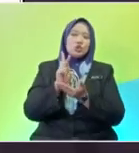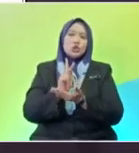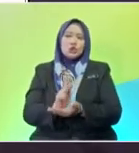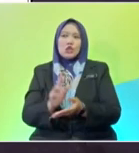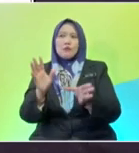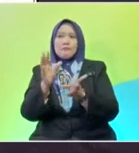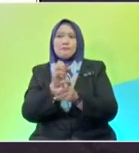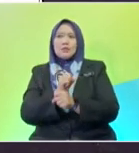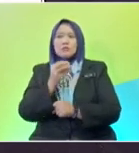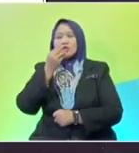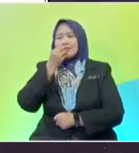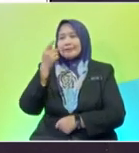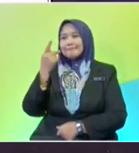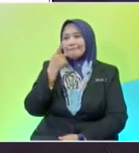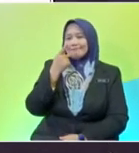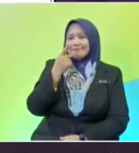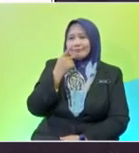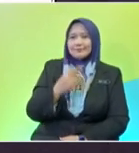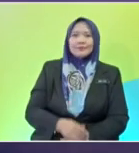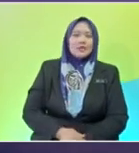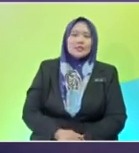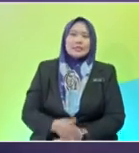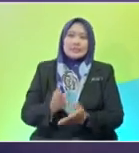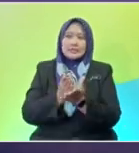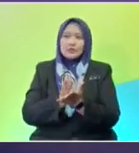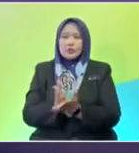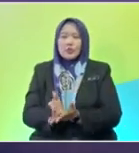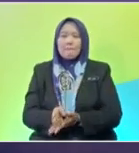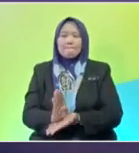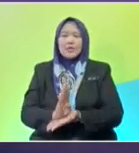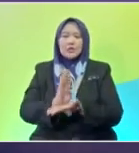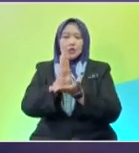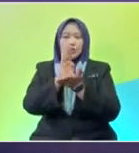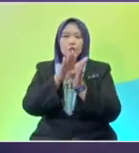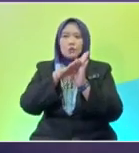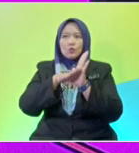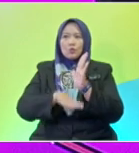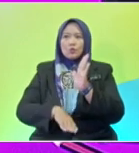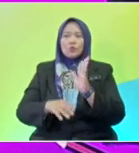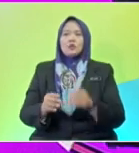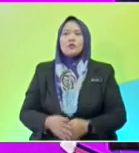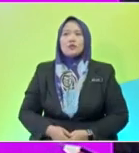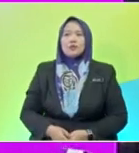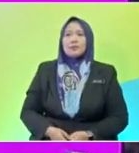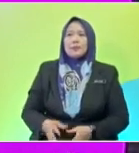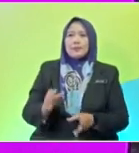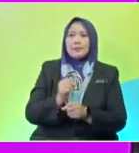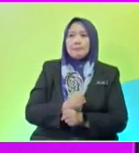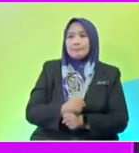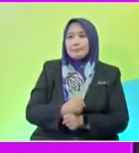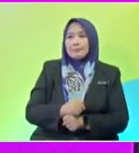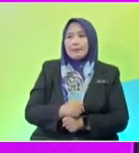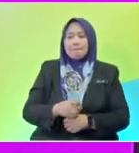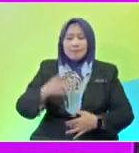dalam makanan kita membantu mengurangkan risiko penyakit kronis